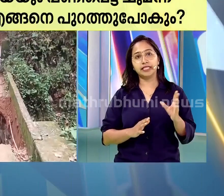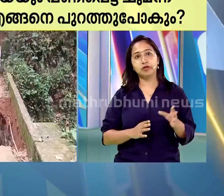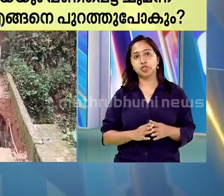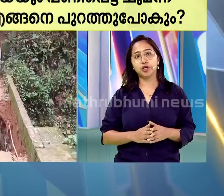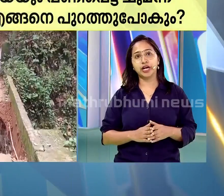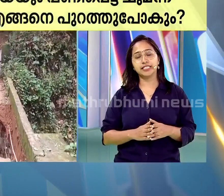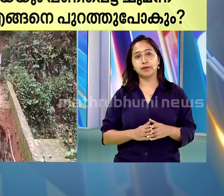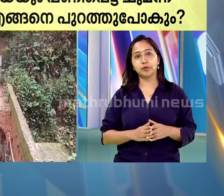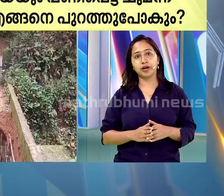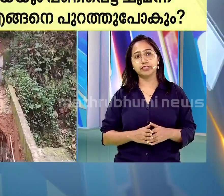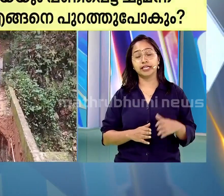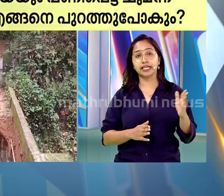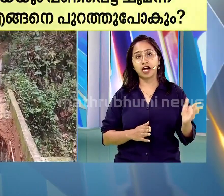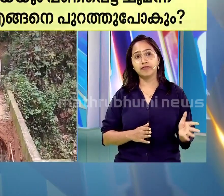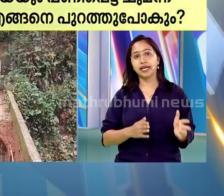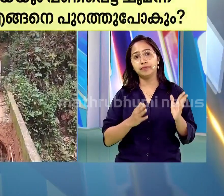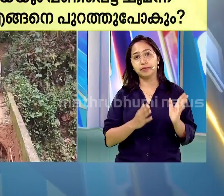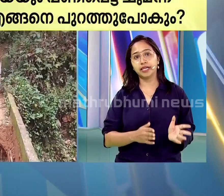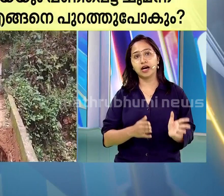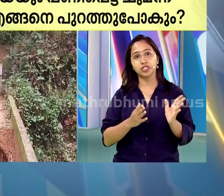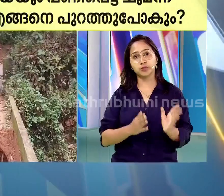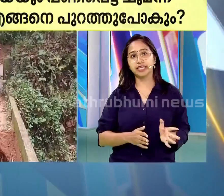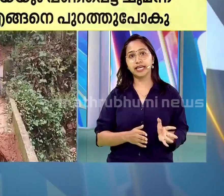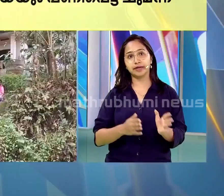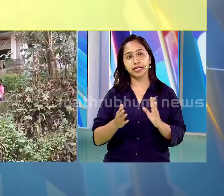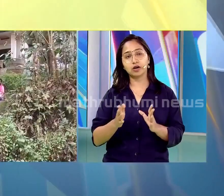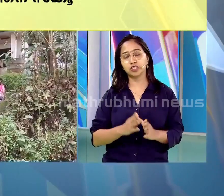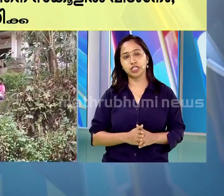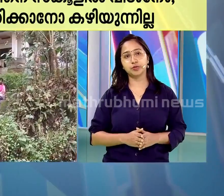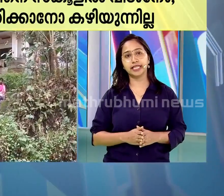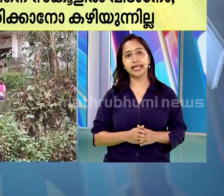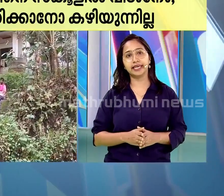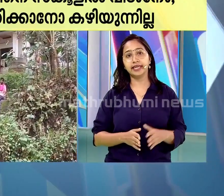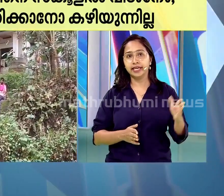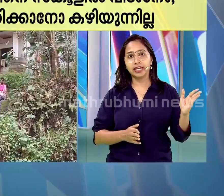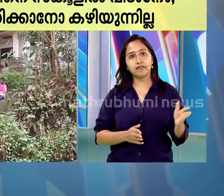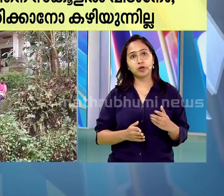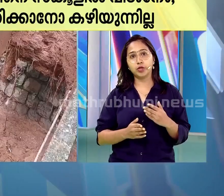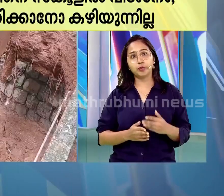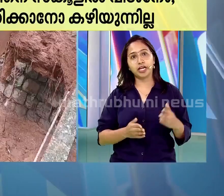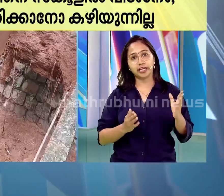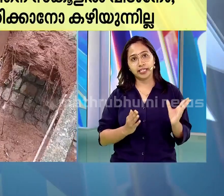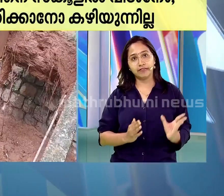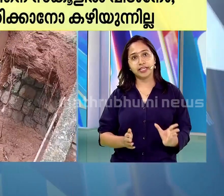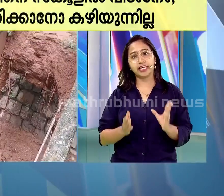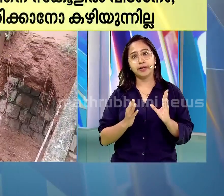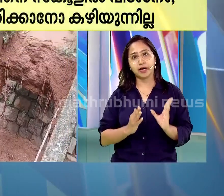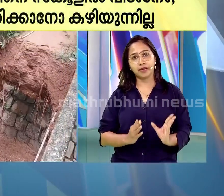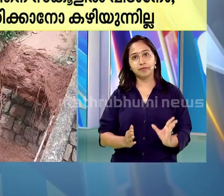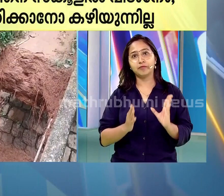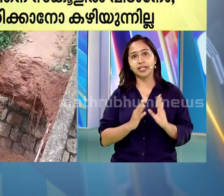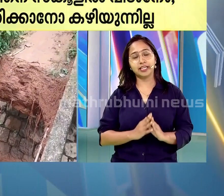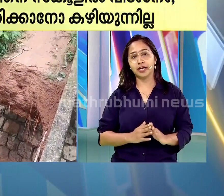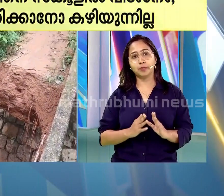അപ്പം ഇന്നലെ ഉച്ചയോടെയാണ് ഈ സംഭവം ഉണ്ടാകുന്നത് രാവിലെ ബിബിനെ ആശുപത്രിയിലേക്ക് മെഡിക്കൽ കോളേജ് ആശുപത്രിയിലേക്ക് രാവിലെ കൊണ്ടുപോയതാണ് അത് ഈ വഴി തന്നെ ഈ